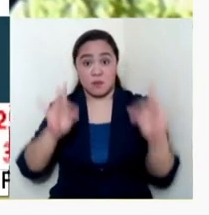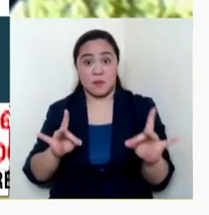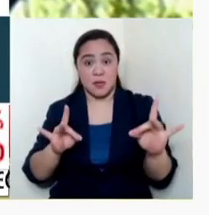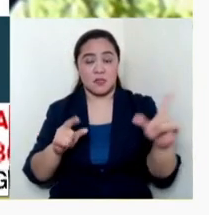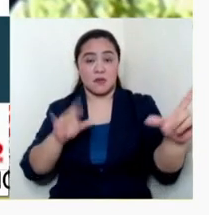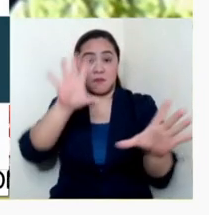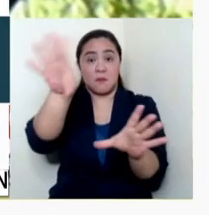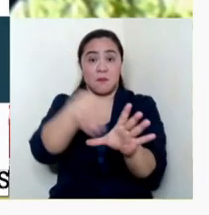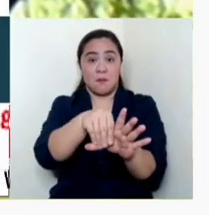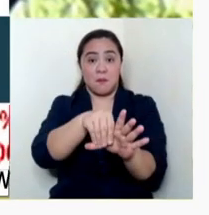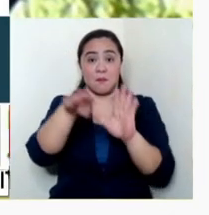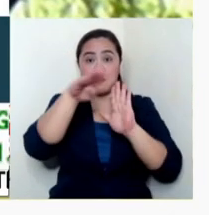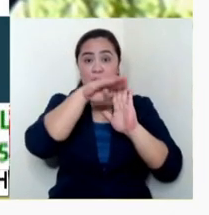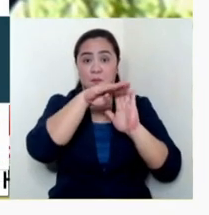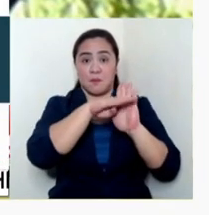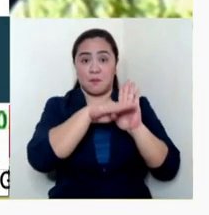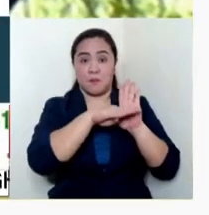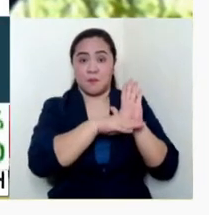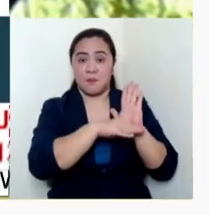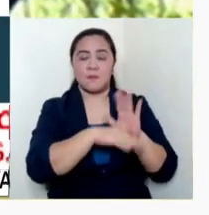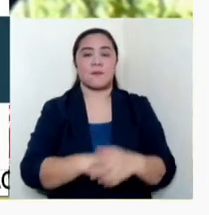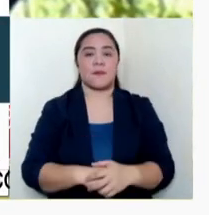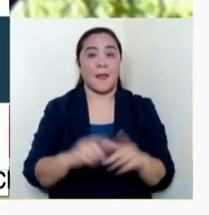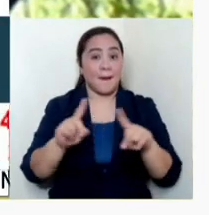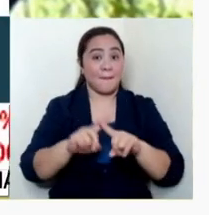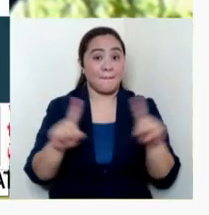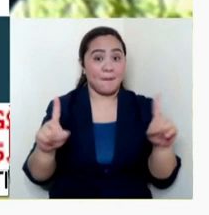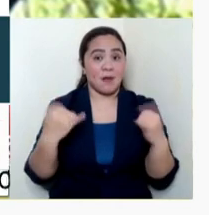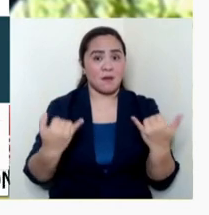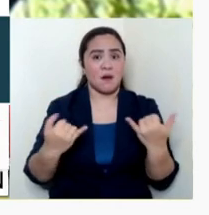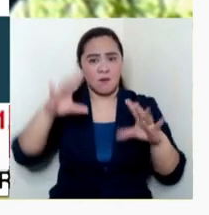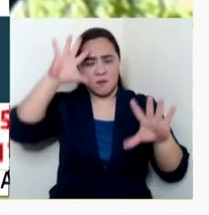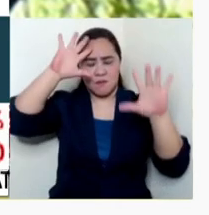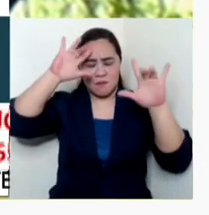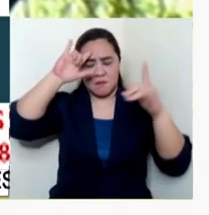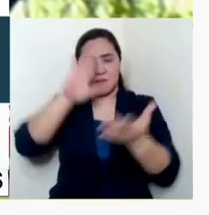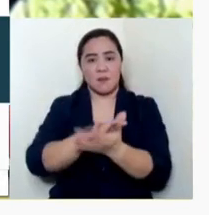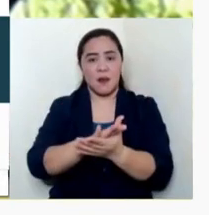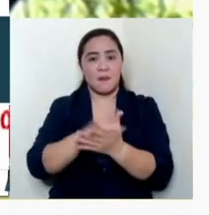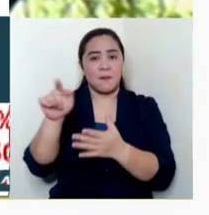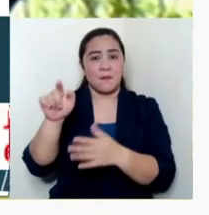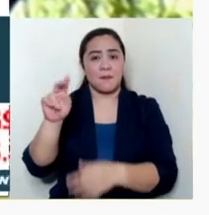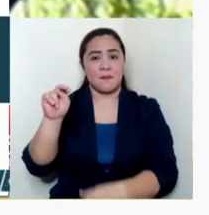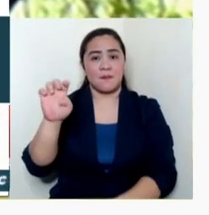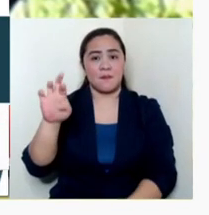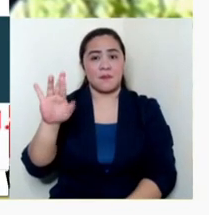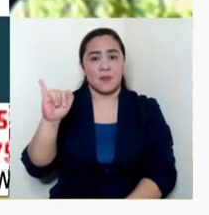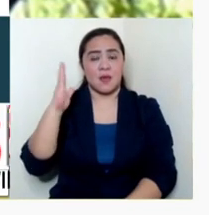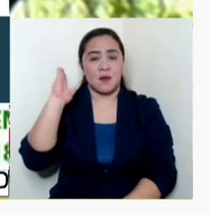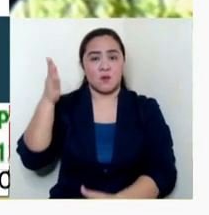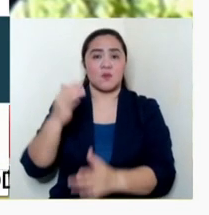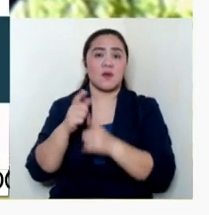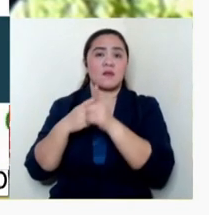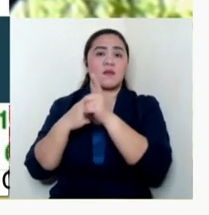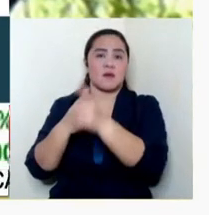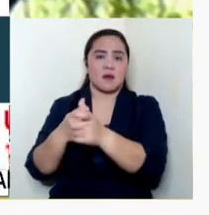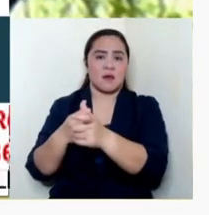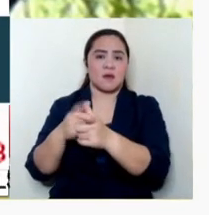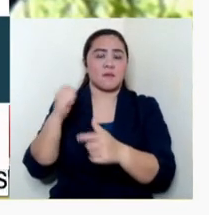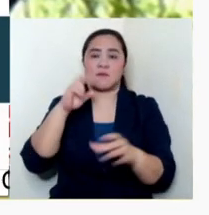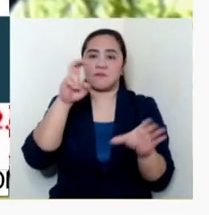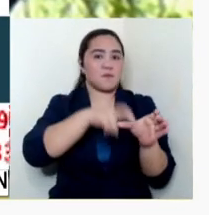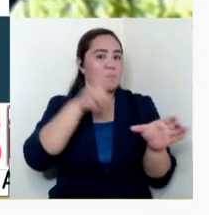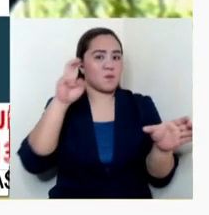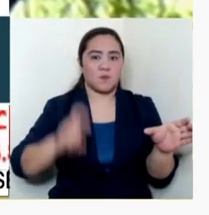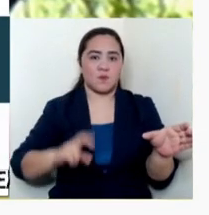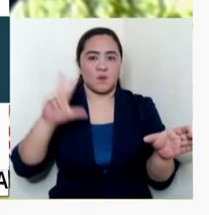hindi masasama sa grupo. Pero sa paniniwala ko, tuloy ang kandidatura ni Mary at hindi siya mag-withdraw sa kanyang